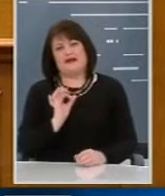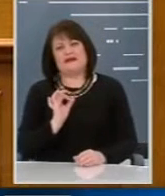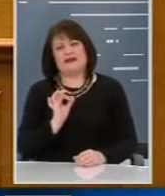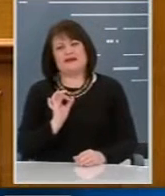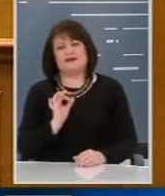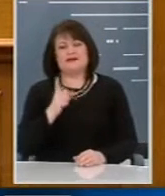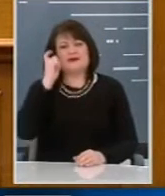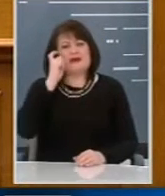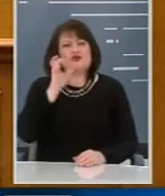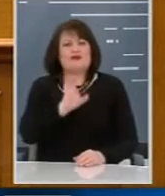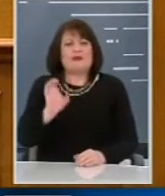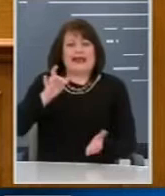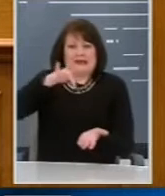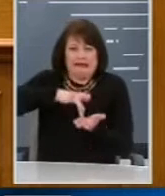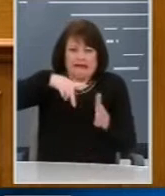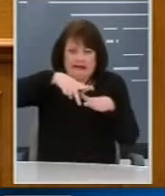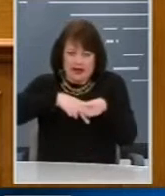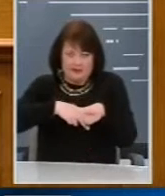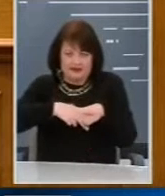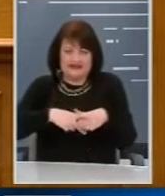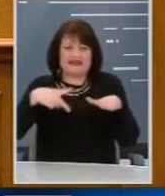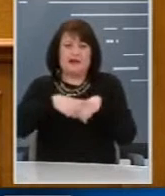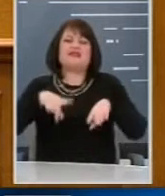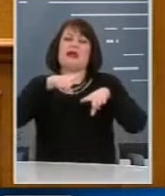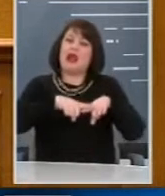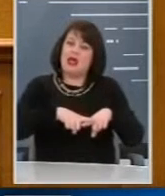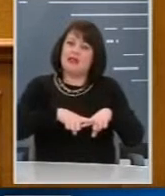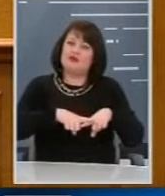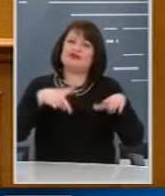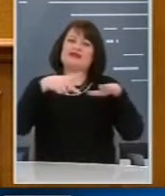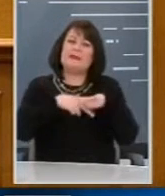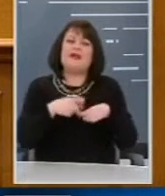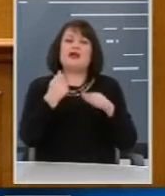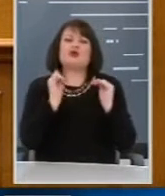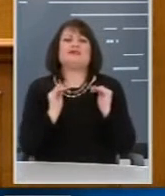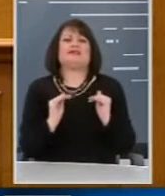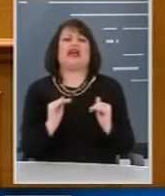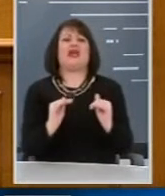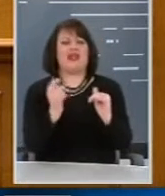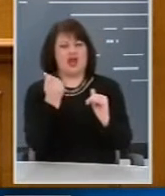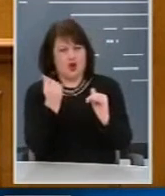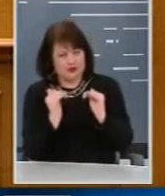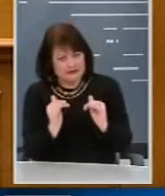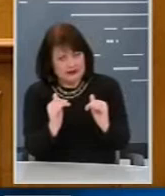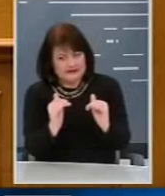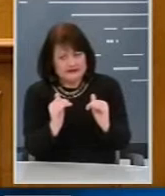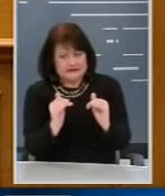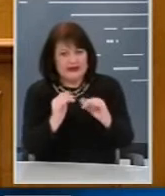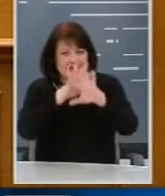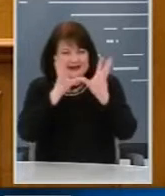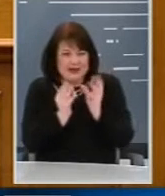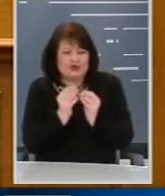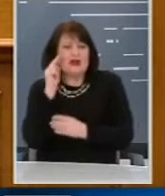Σκεφτείτε, Ευρωπαϊκή Κεντρική Τράπεζα, Τράπεζα Ελλάδος, Ταμείο Χρηματοπιστικής Σταθερότητας,